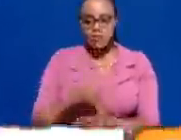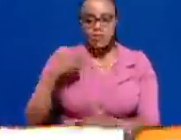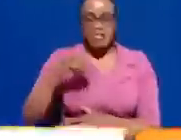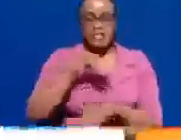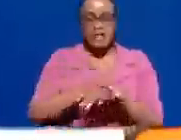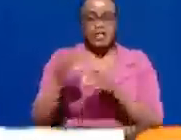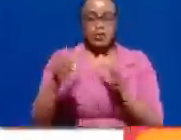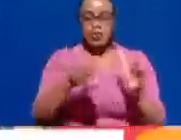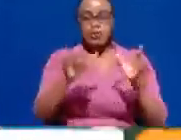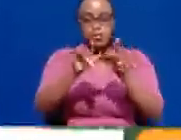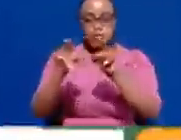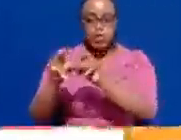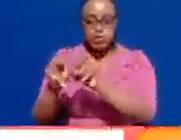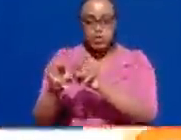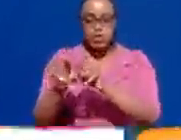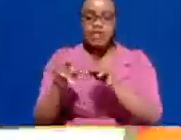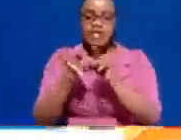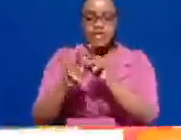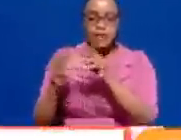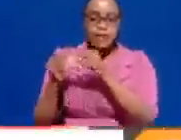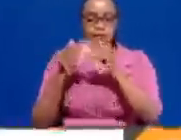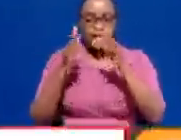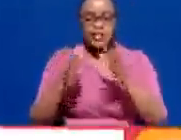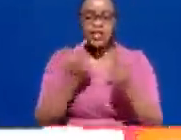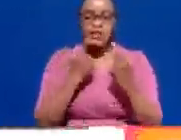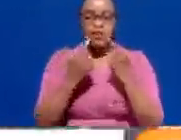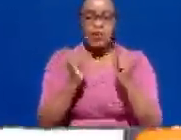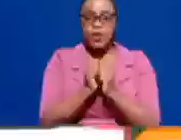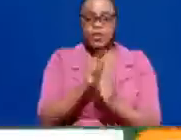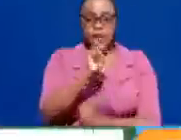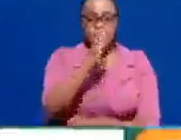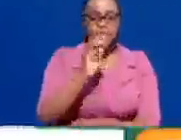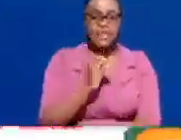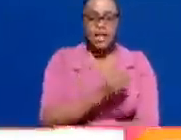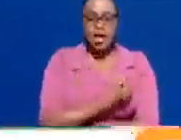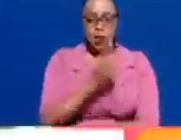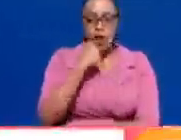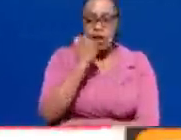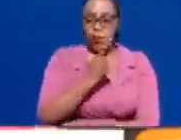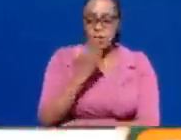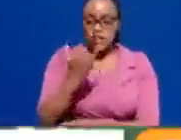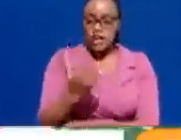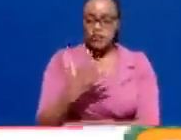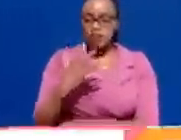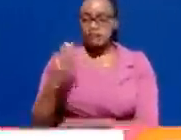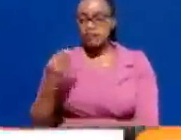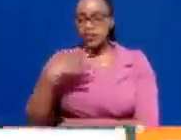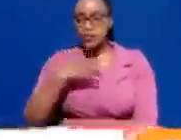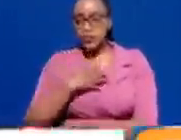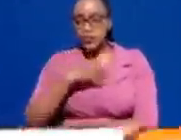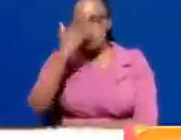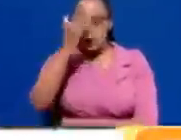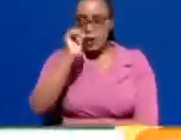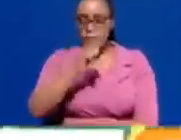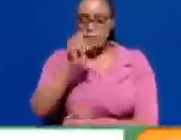Tutapata nafasi kama viongozi kuongea na rais wetu ambaye anaenda kustaafu ili